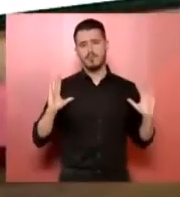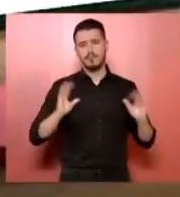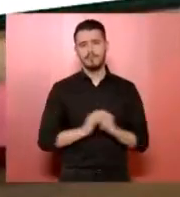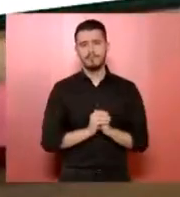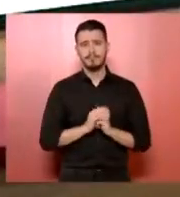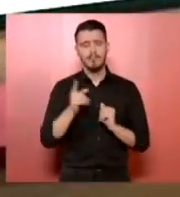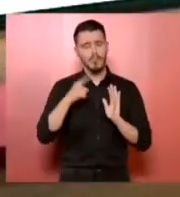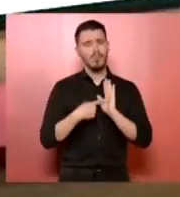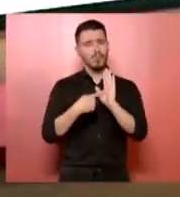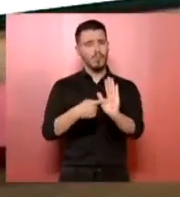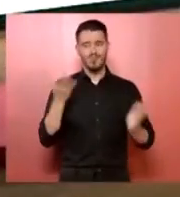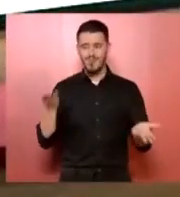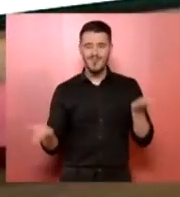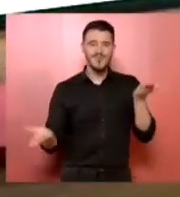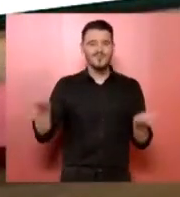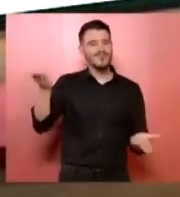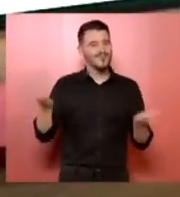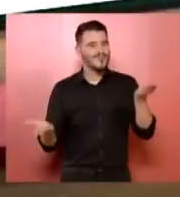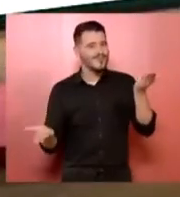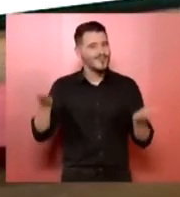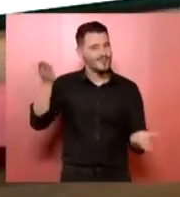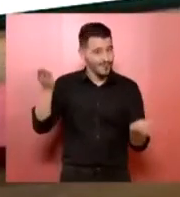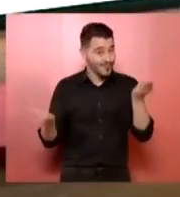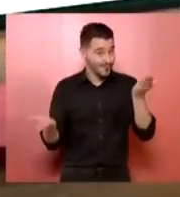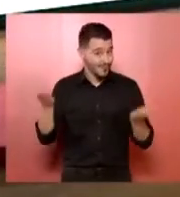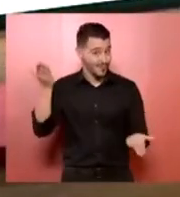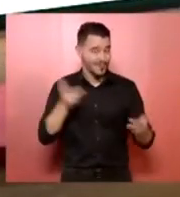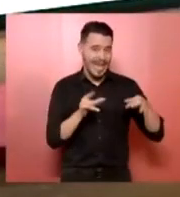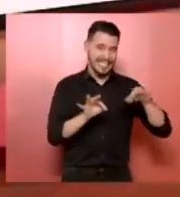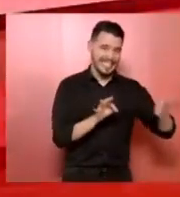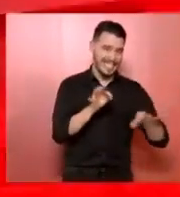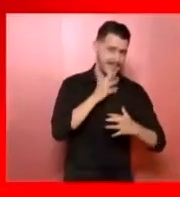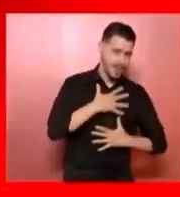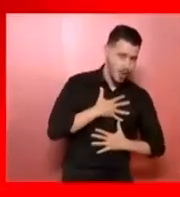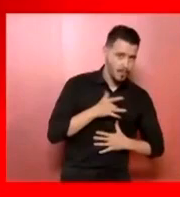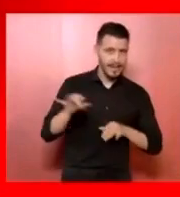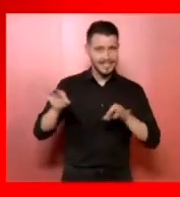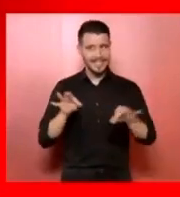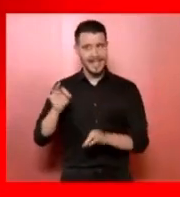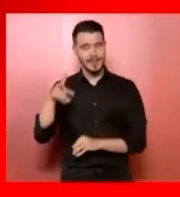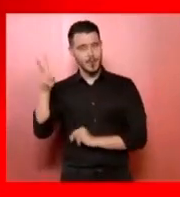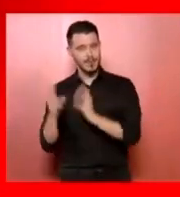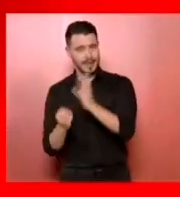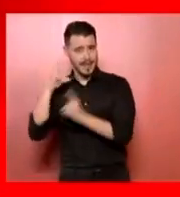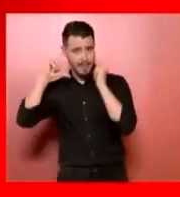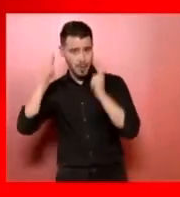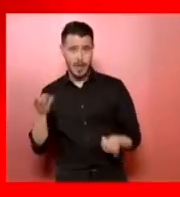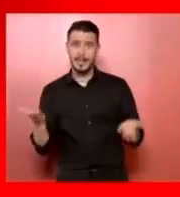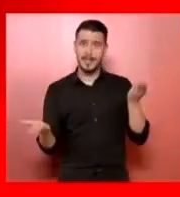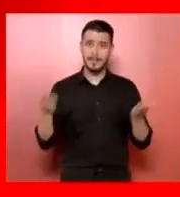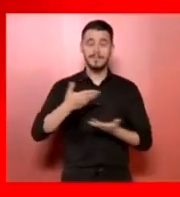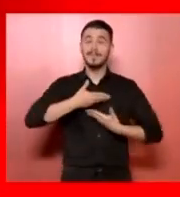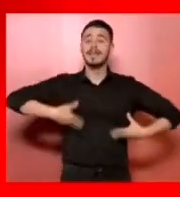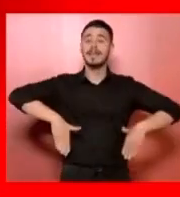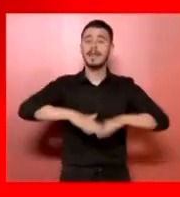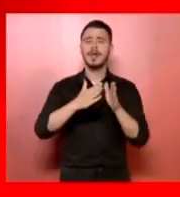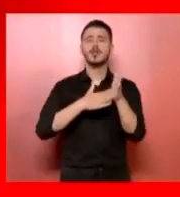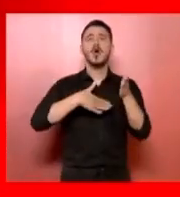αντιπαραθετική, ένα αντιπαραθετικό σχέδιο. Για μας τους αριστερούς και